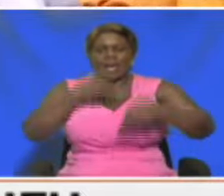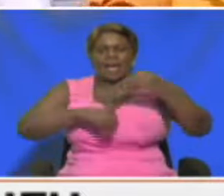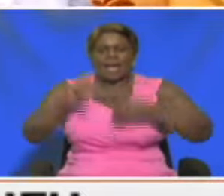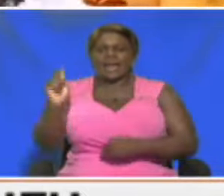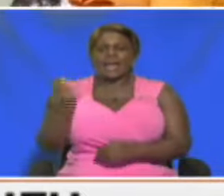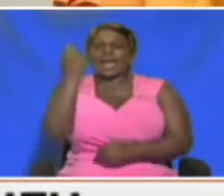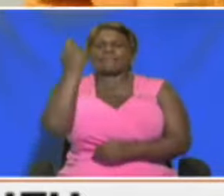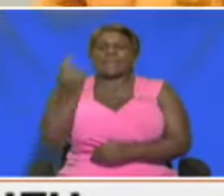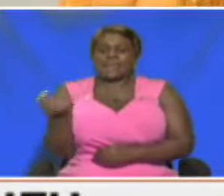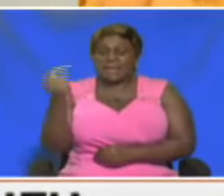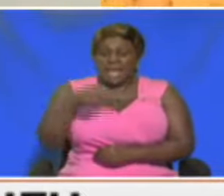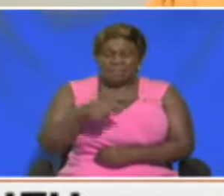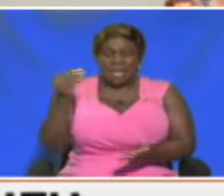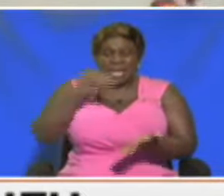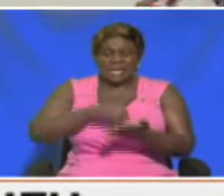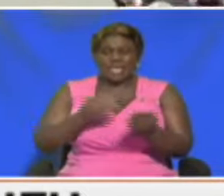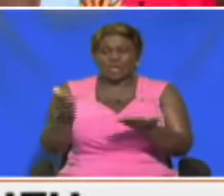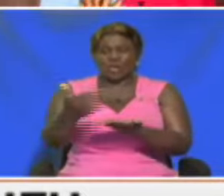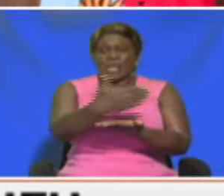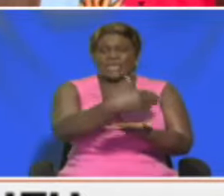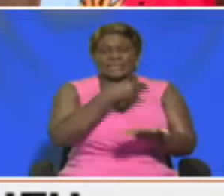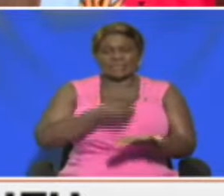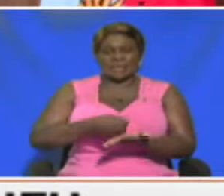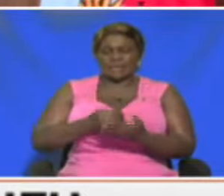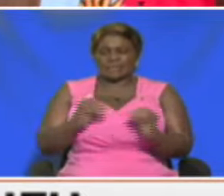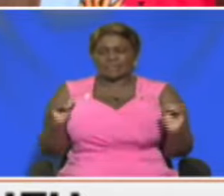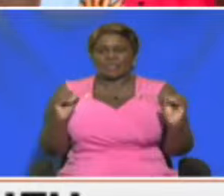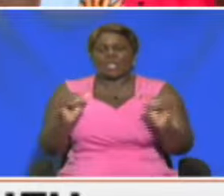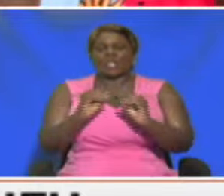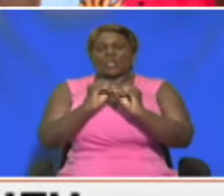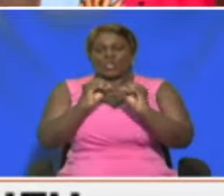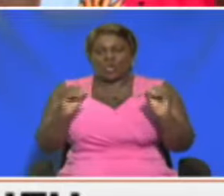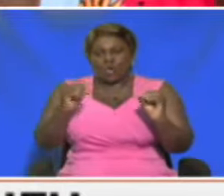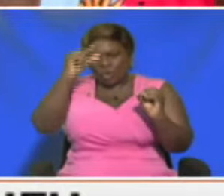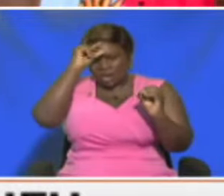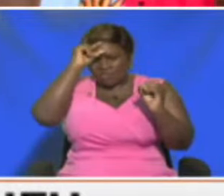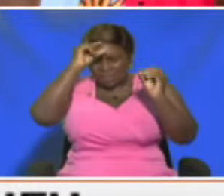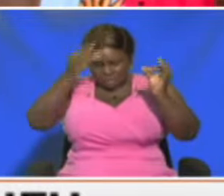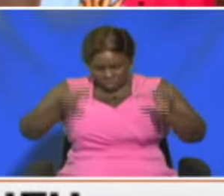kwani hawatahusika tena kwa michango. No state officer